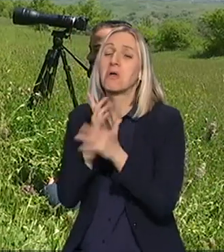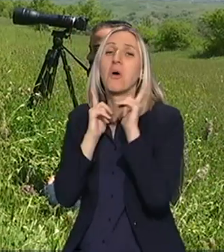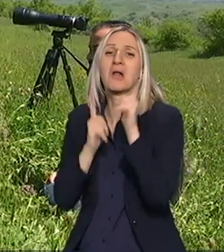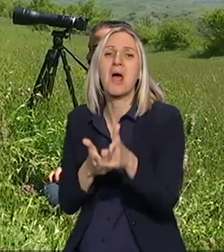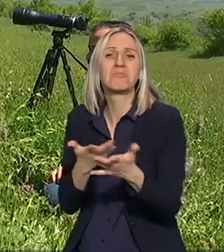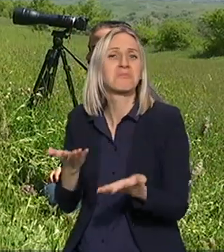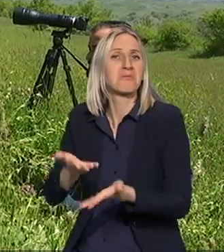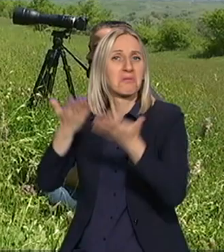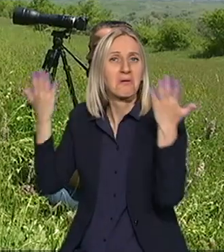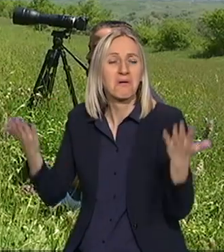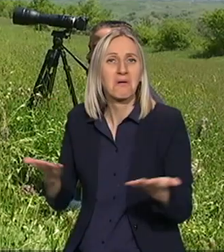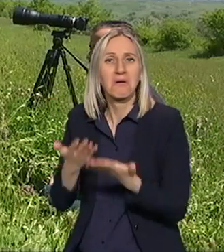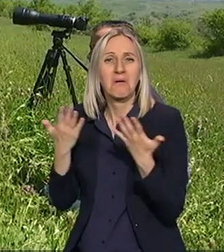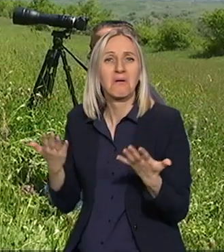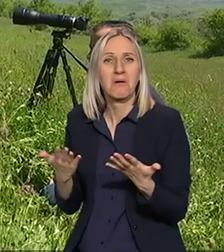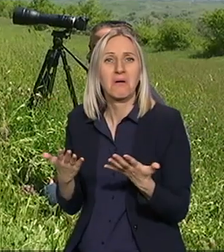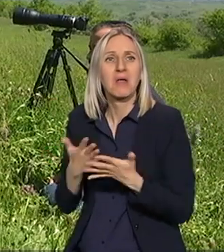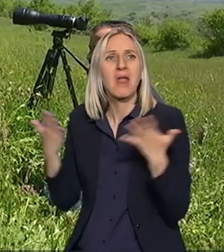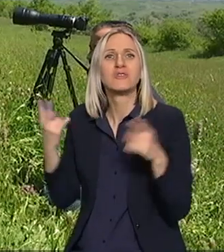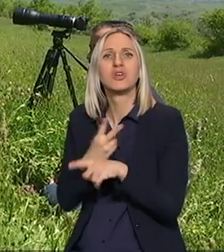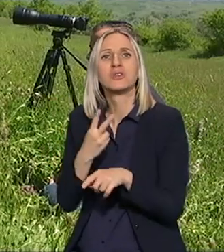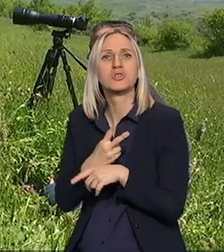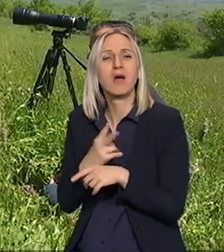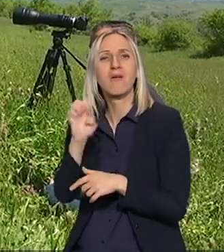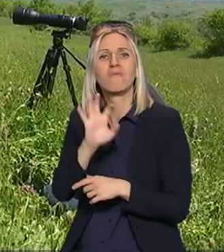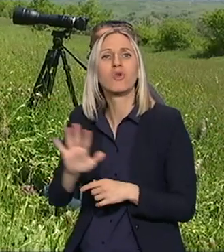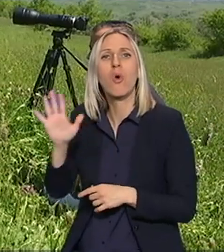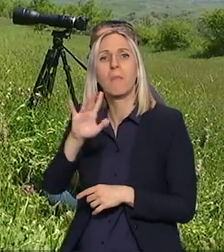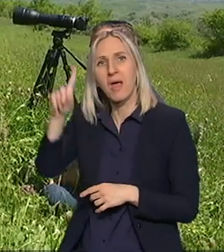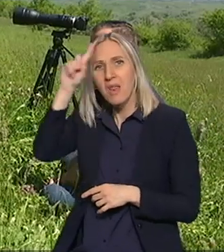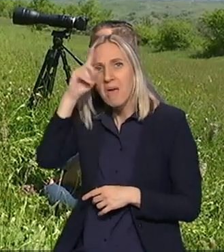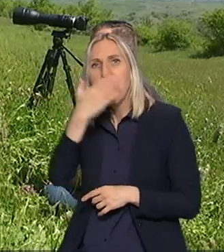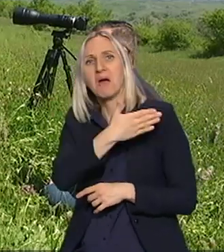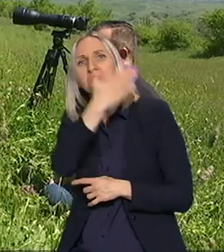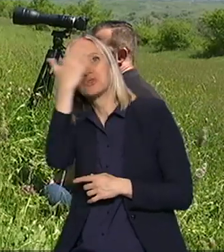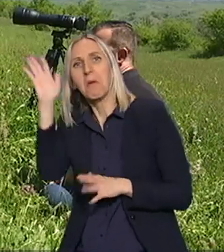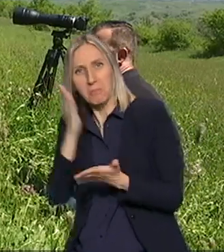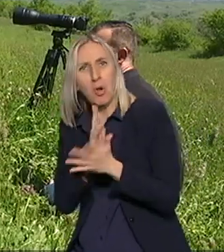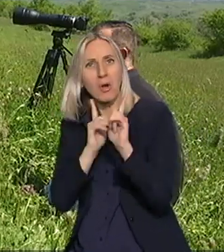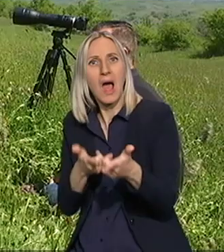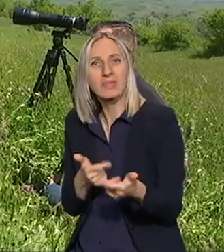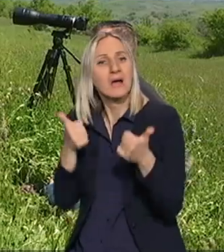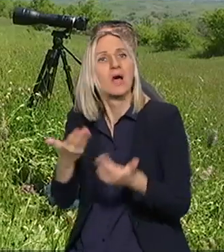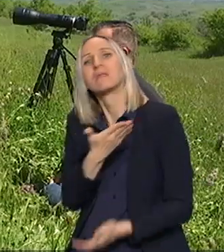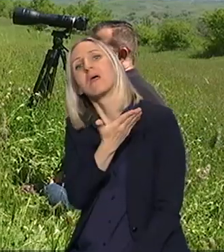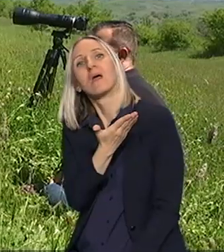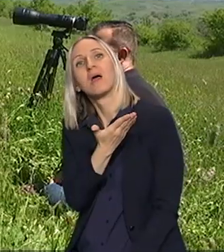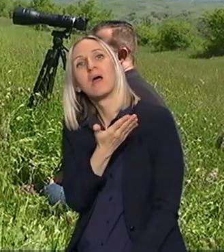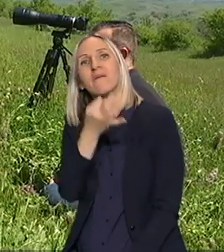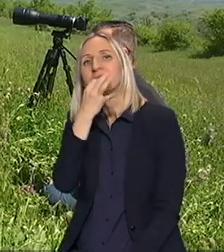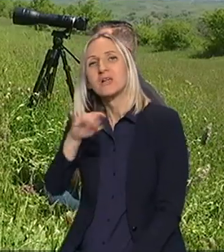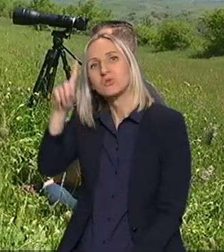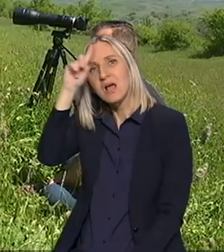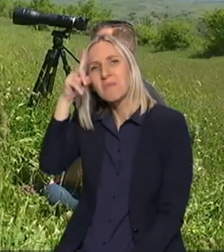koje najveće zemlje Evrope između sebe. Ali gde su oni sada? Kad se vratiš ti Francuska,